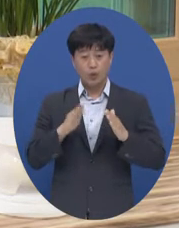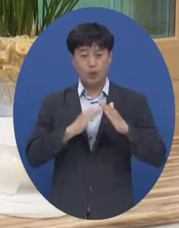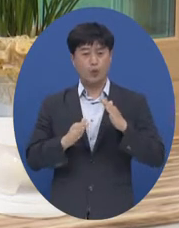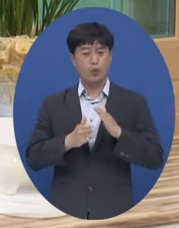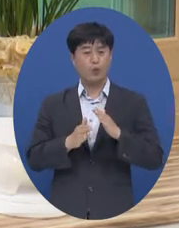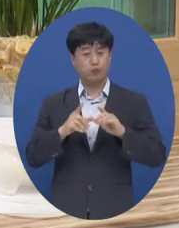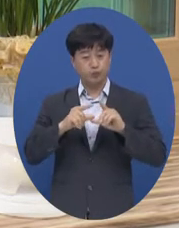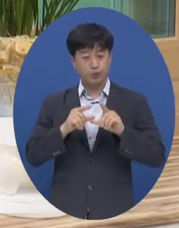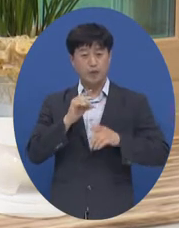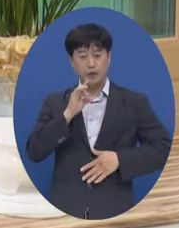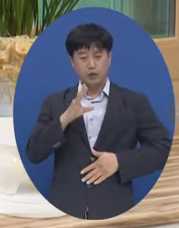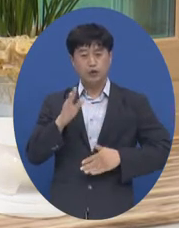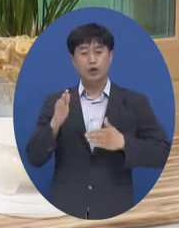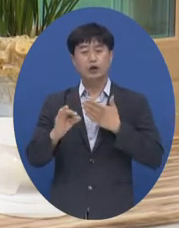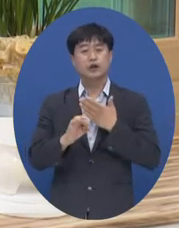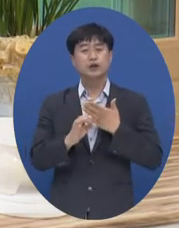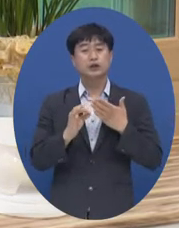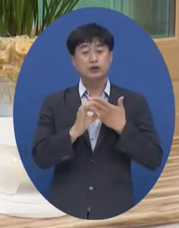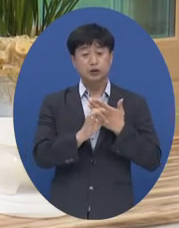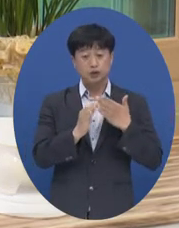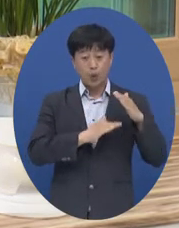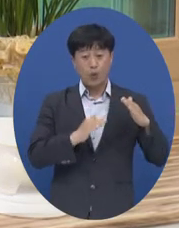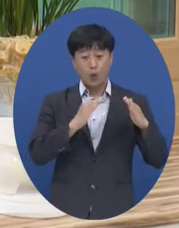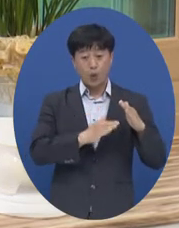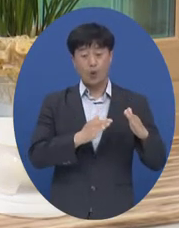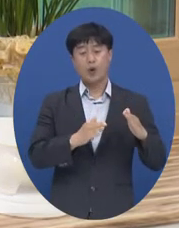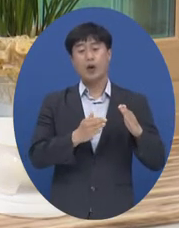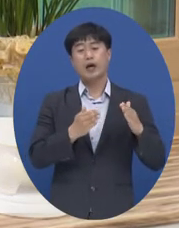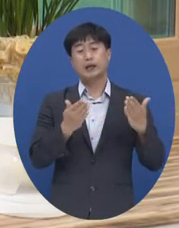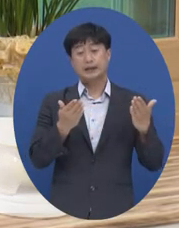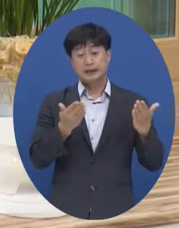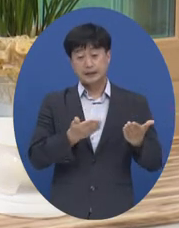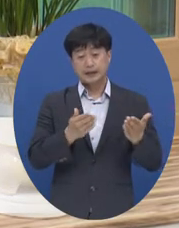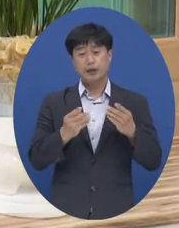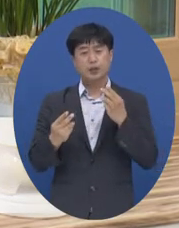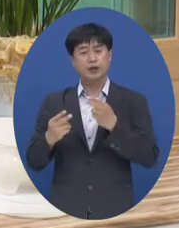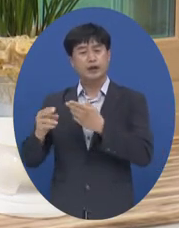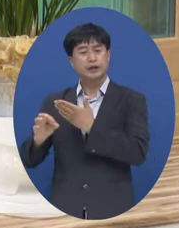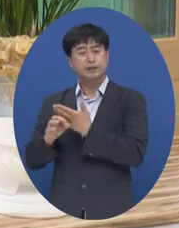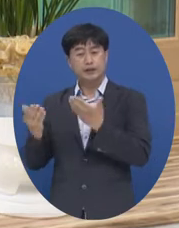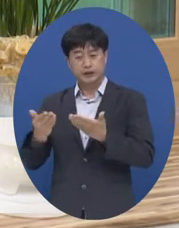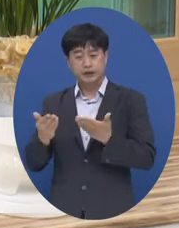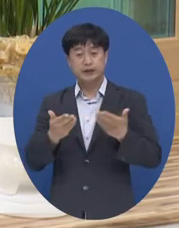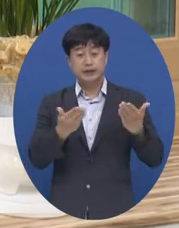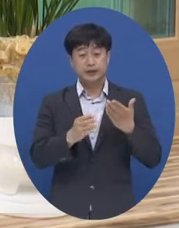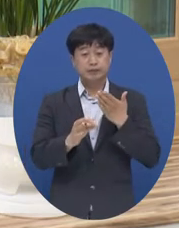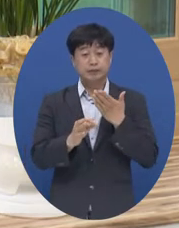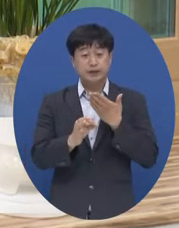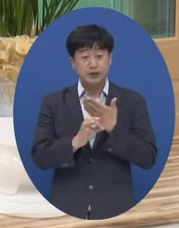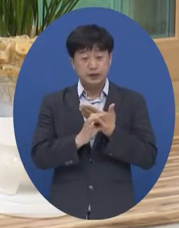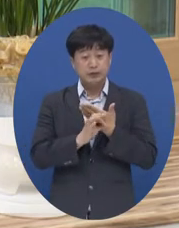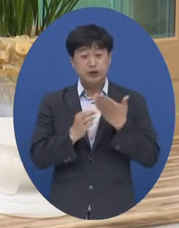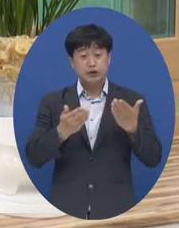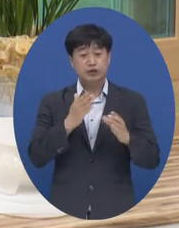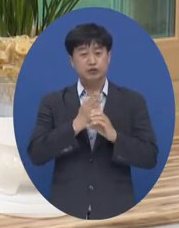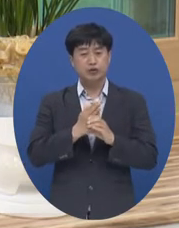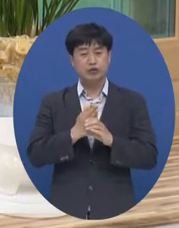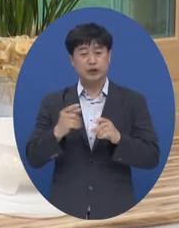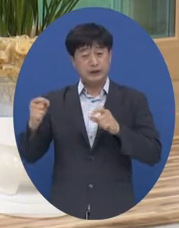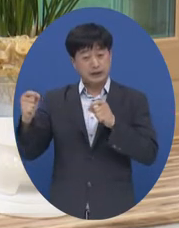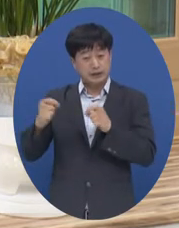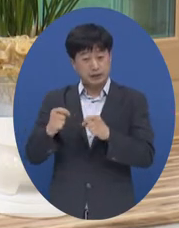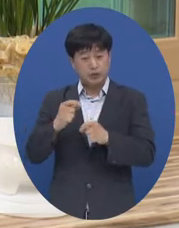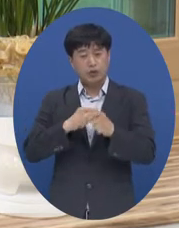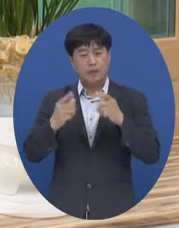경기도는 공공부문만이라도 정규직보다는 비정규직에게 비정규직 중에도 고용기간이 짧을수록 더